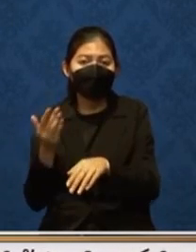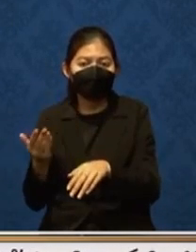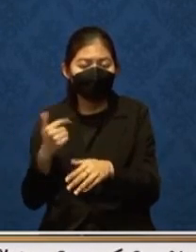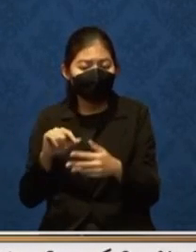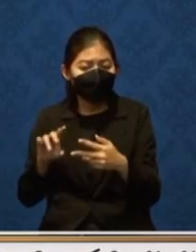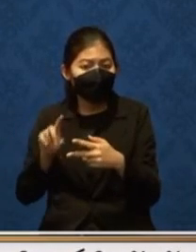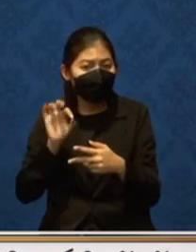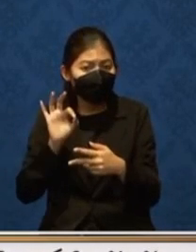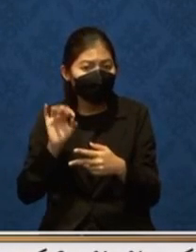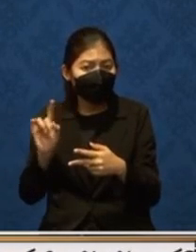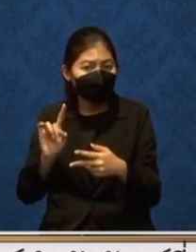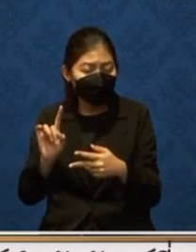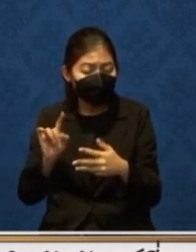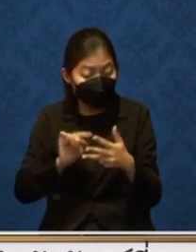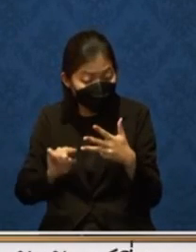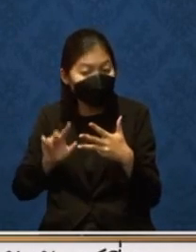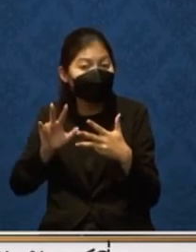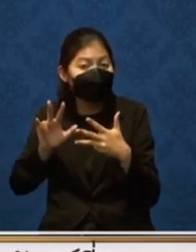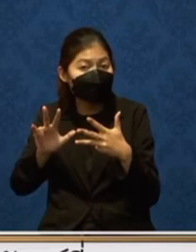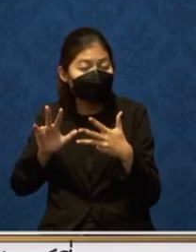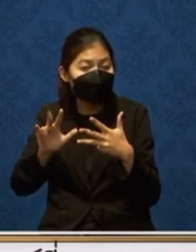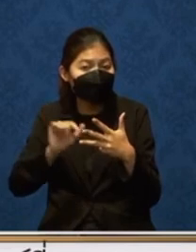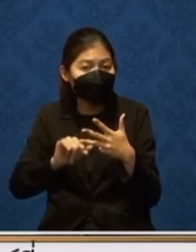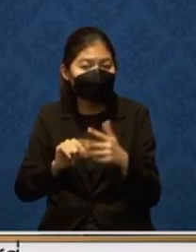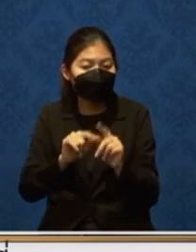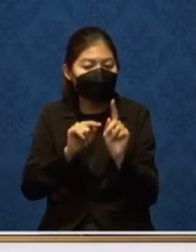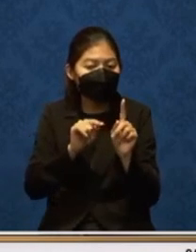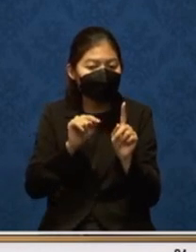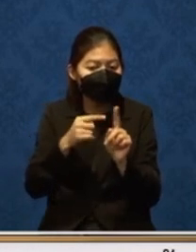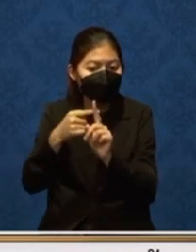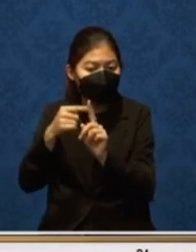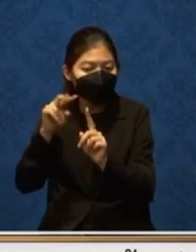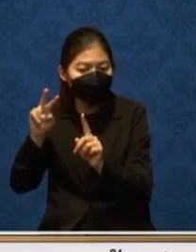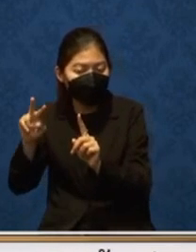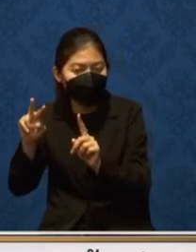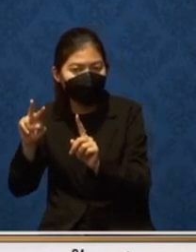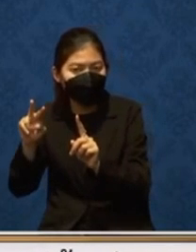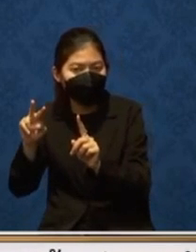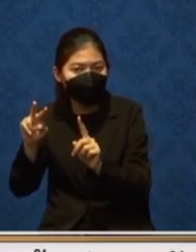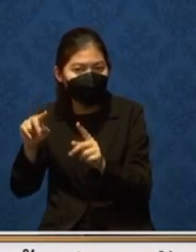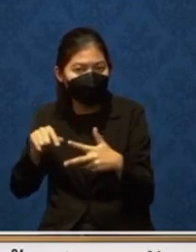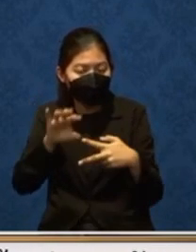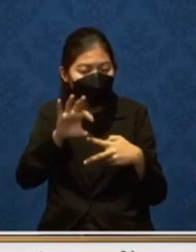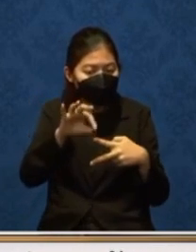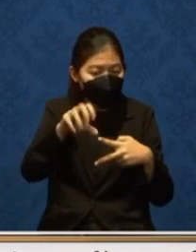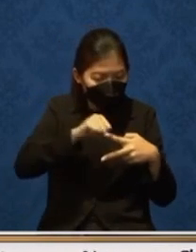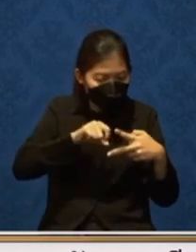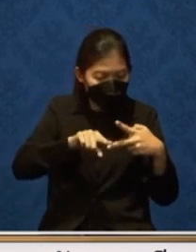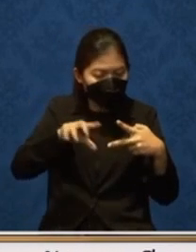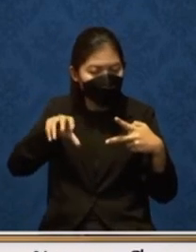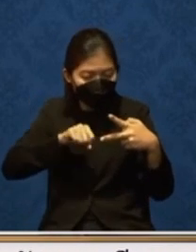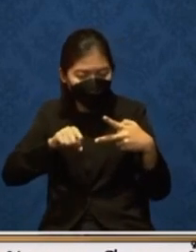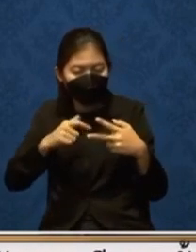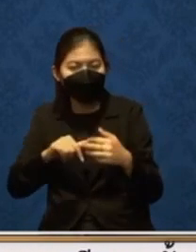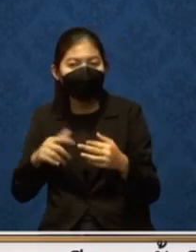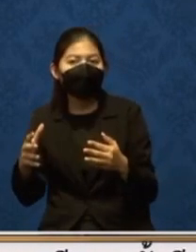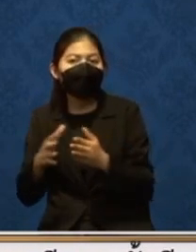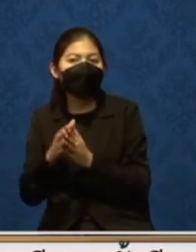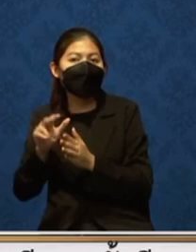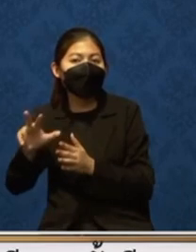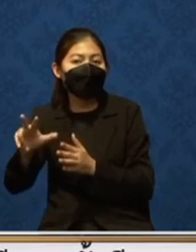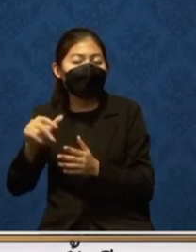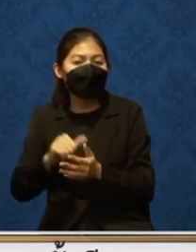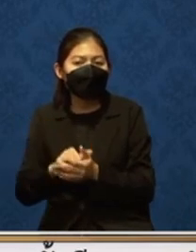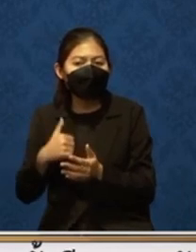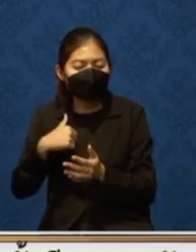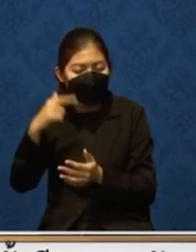้เลือก ทางเลือกที่ 3 ก็คอ 1-2.และสิ่งททรถมูตีจะต้องทำเพื่อใหภารกิจนี้รวง